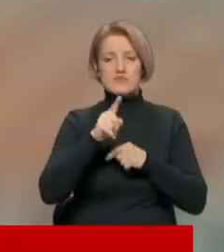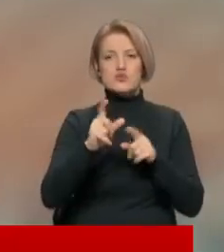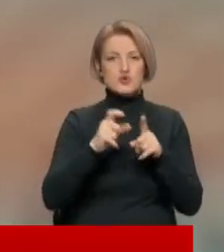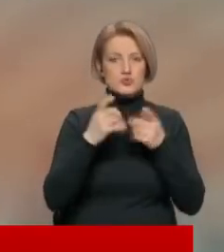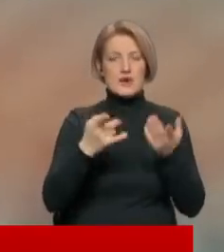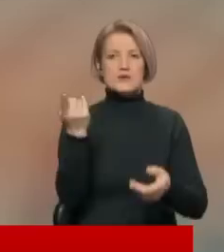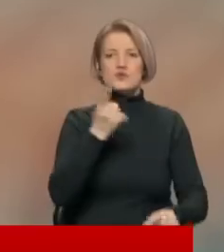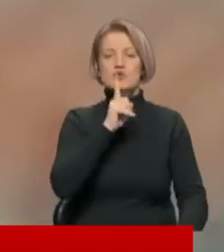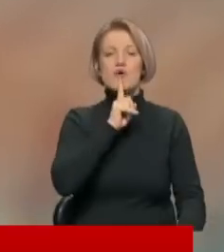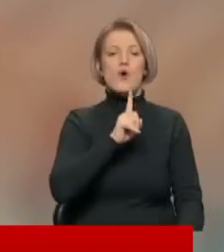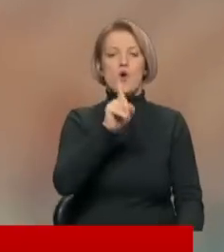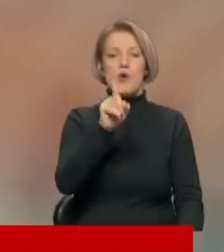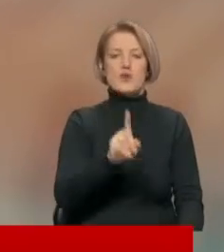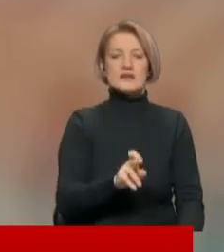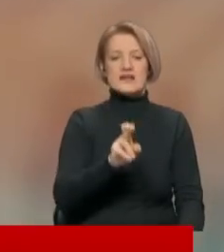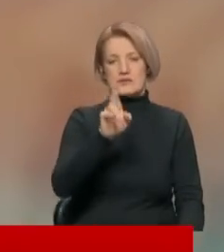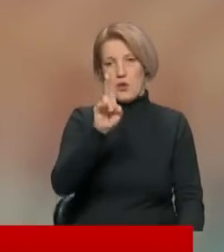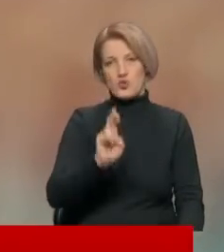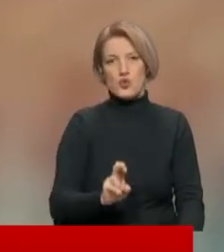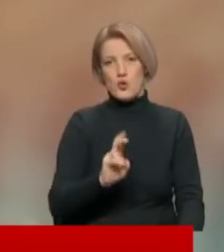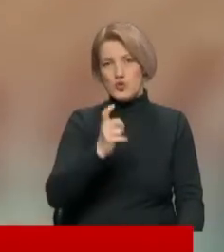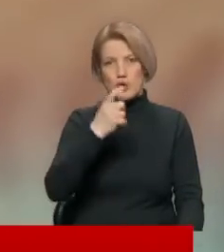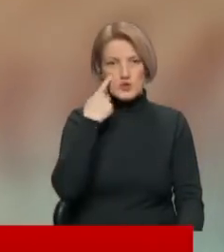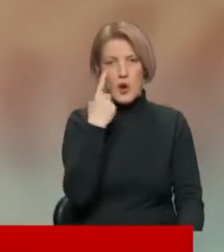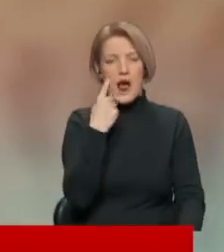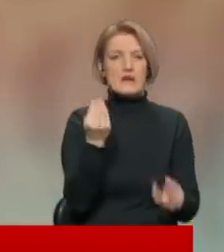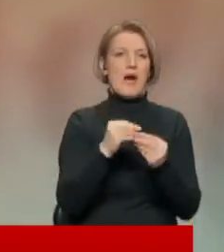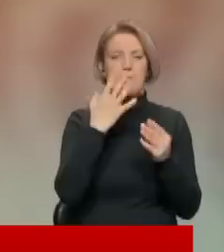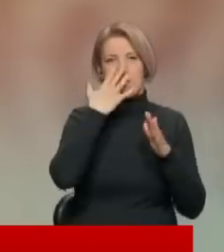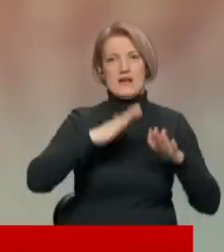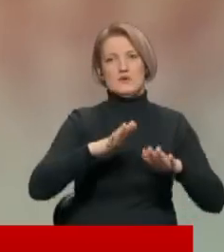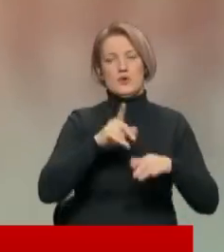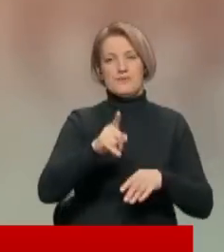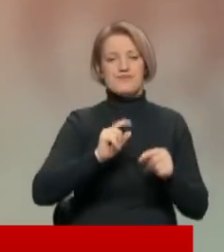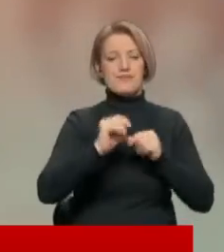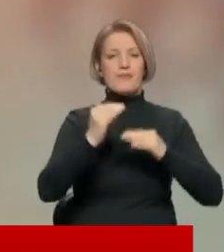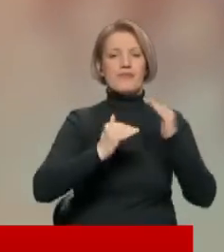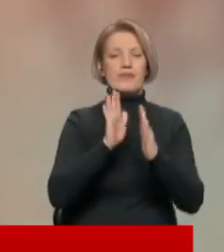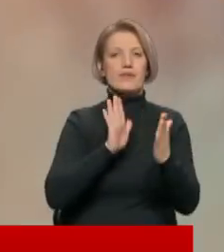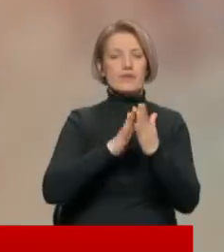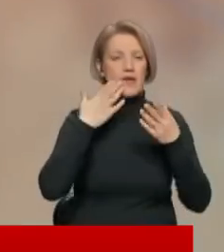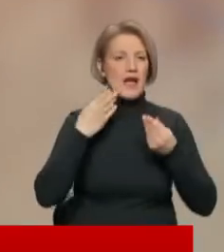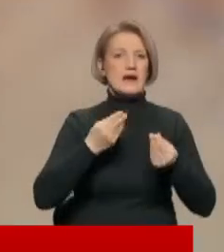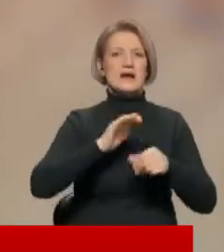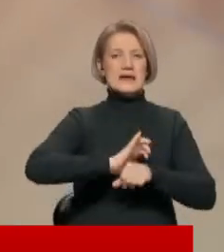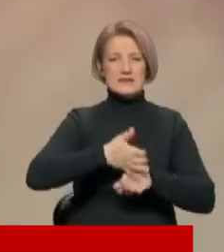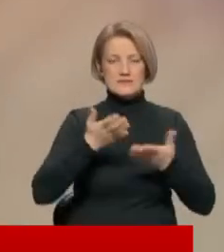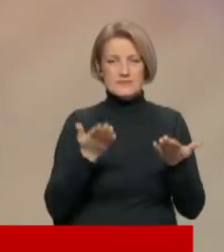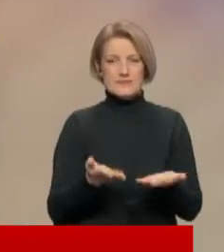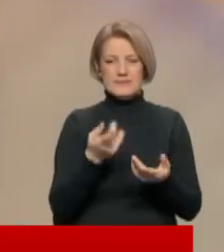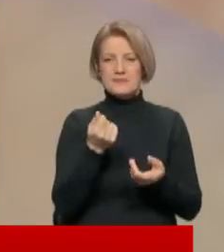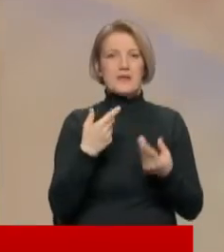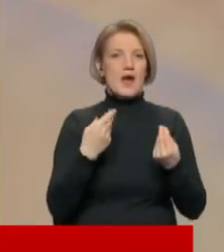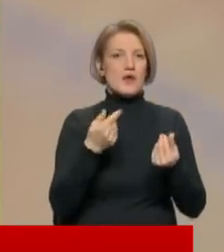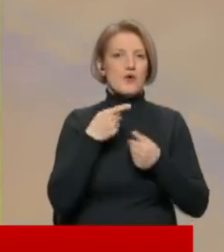durumda %18-19 oranında zam beklentisi varken enflasyon karşısında ezilen memurda 15